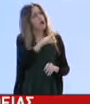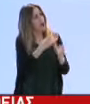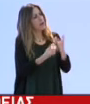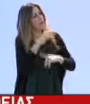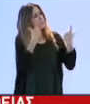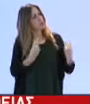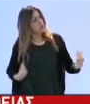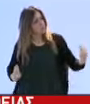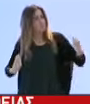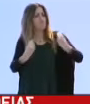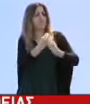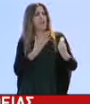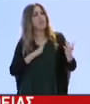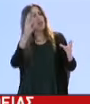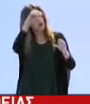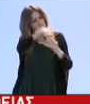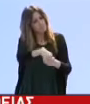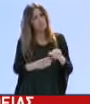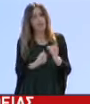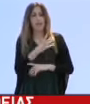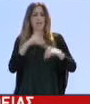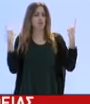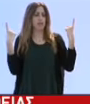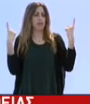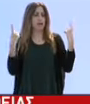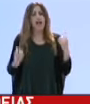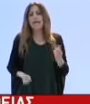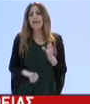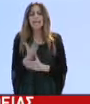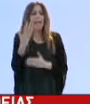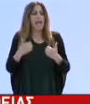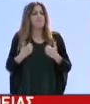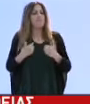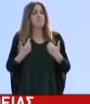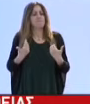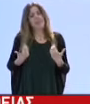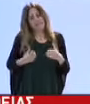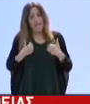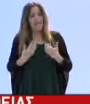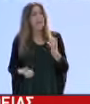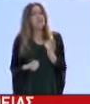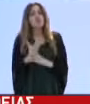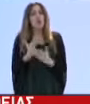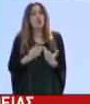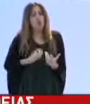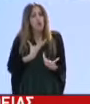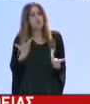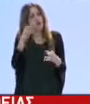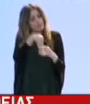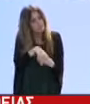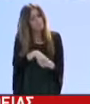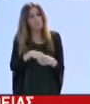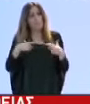που αισθάνονται ότι μπορούν και αυτοί να αποτελέσουν μέλος ενός ανοιχτού κόμματος, ενός κόμματος που